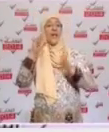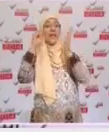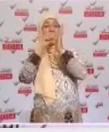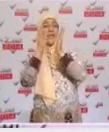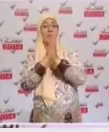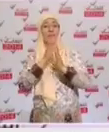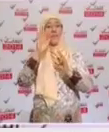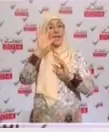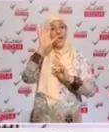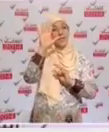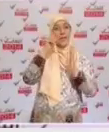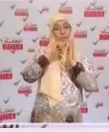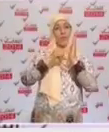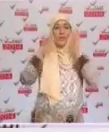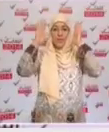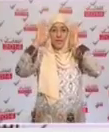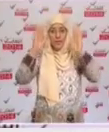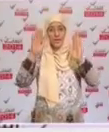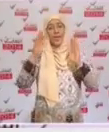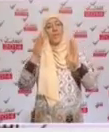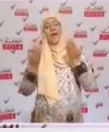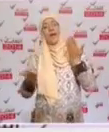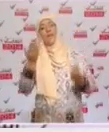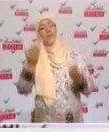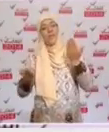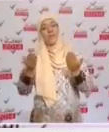الخمس لديننا الحنيف المعتدل المعتدل المعتدل.